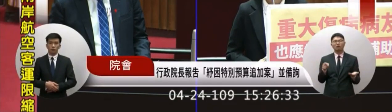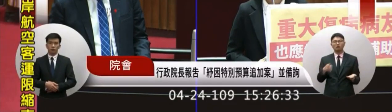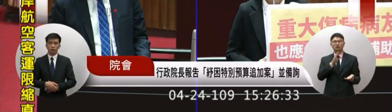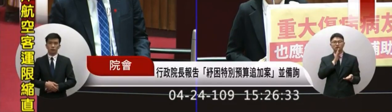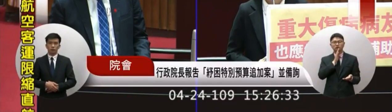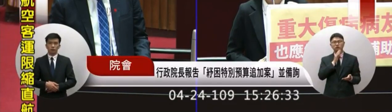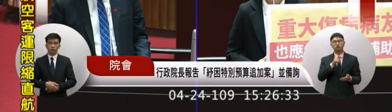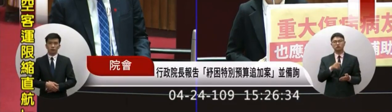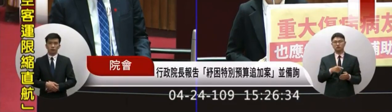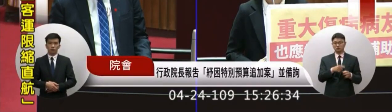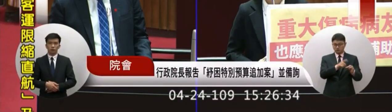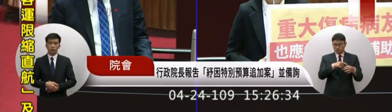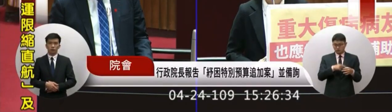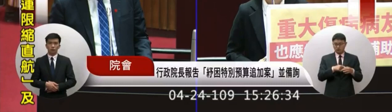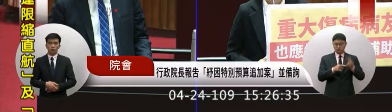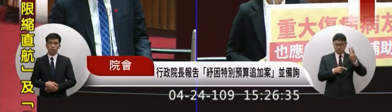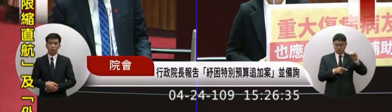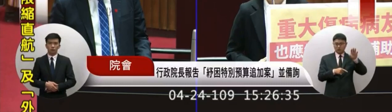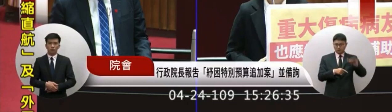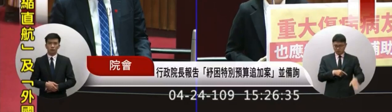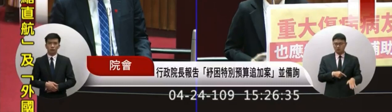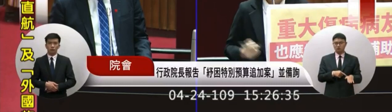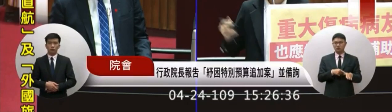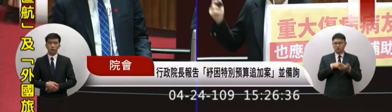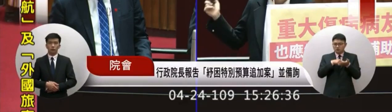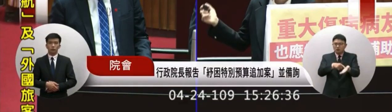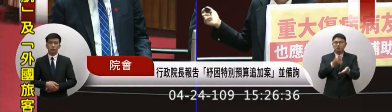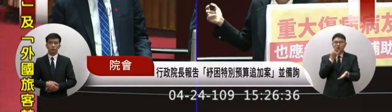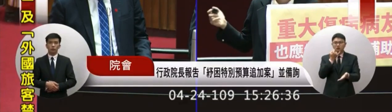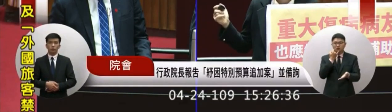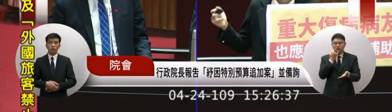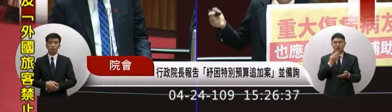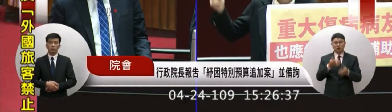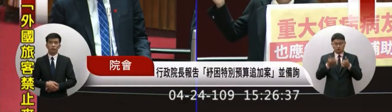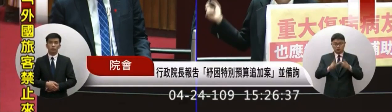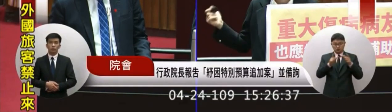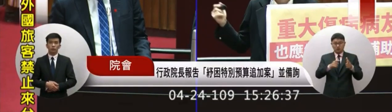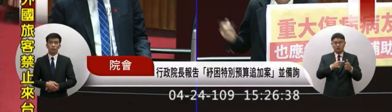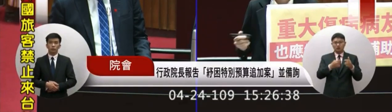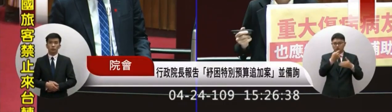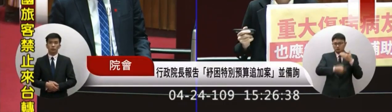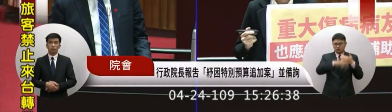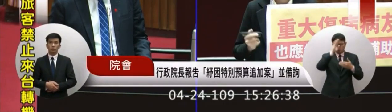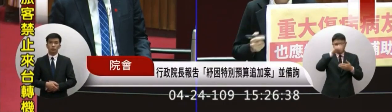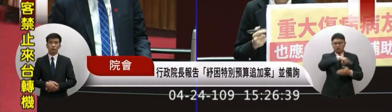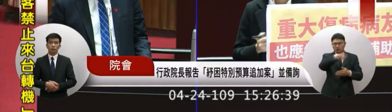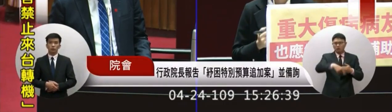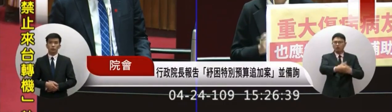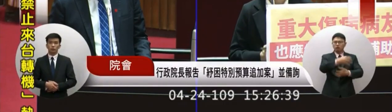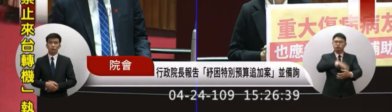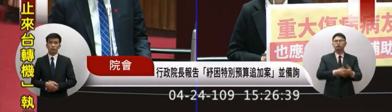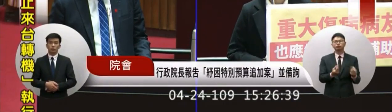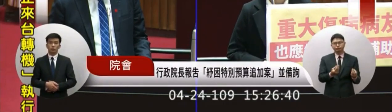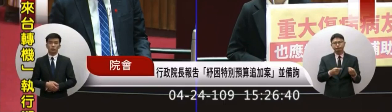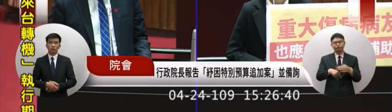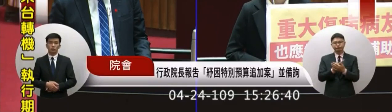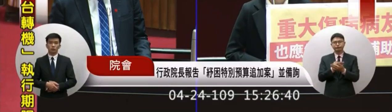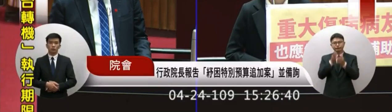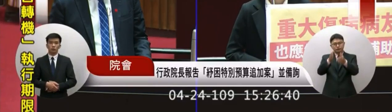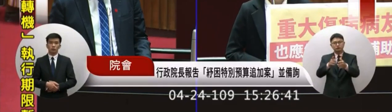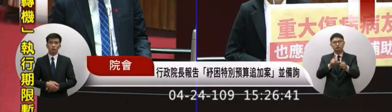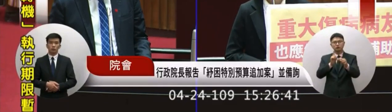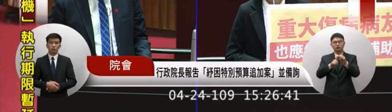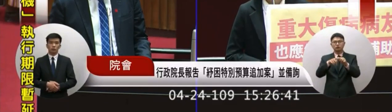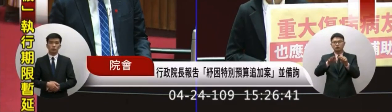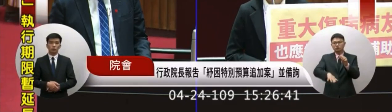生活费收入低于3万的人都给予补助，但是针对这个重大伤病病友这一块却没有涵盖进去，只有针对这更低的中低